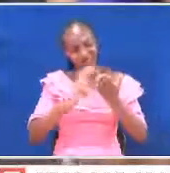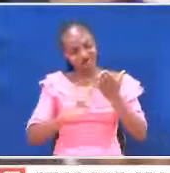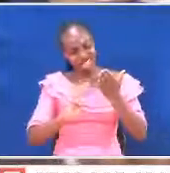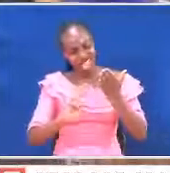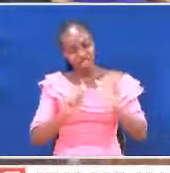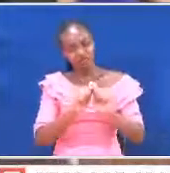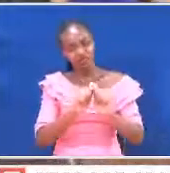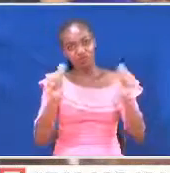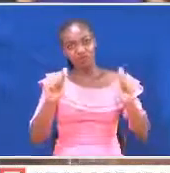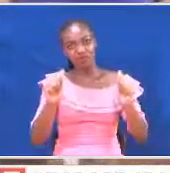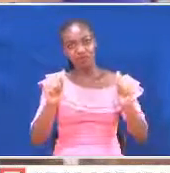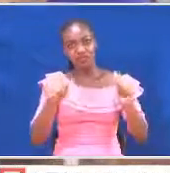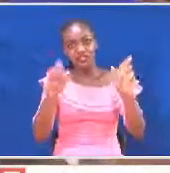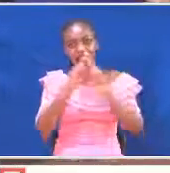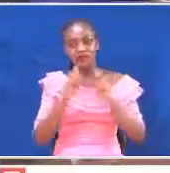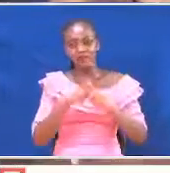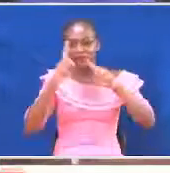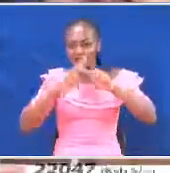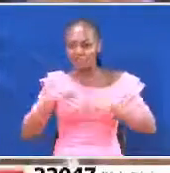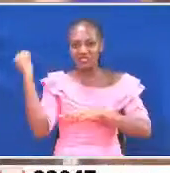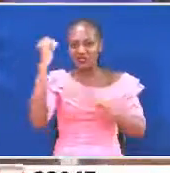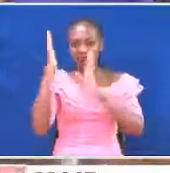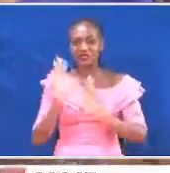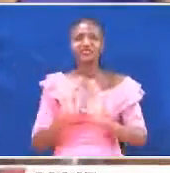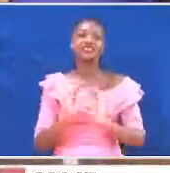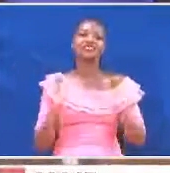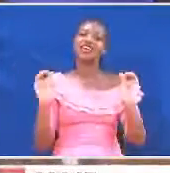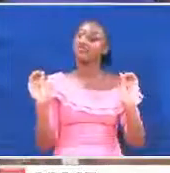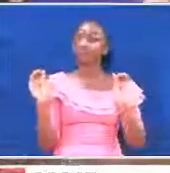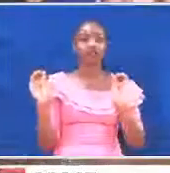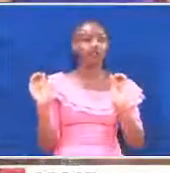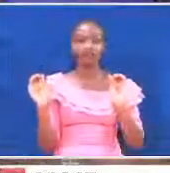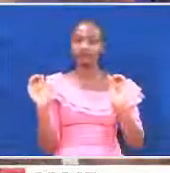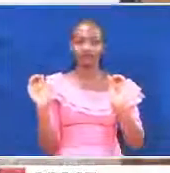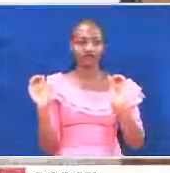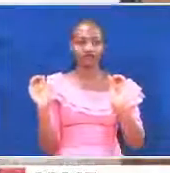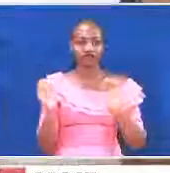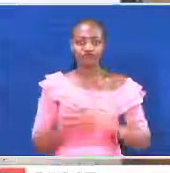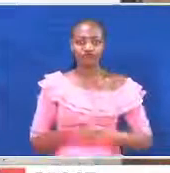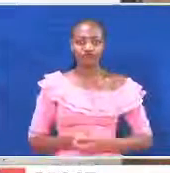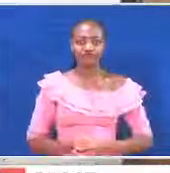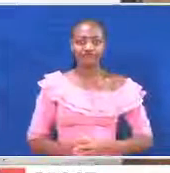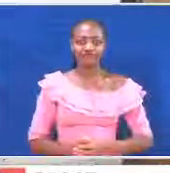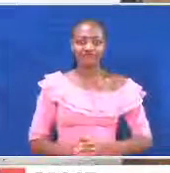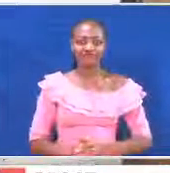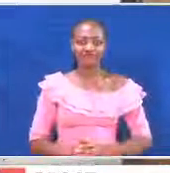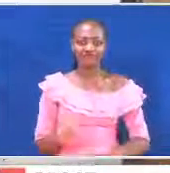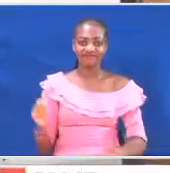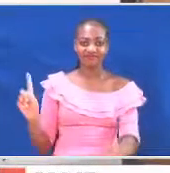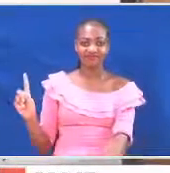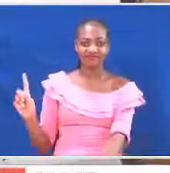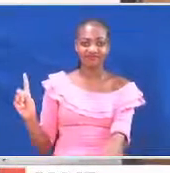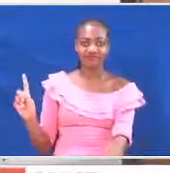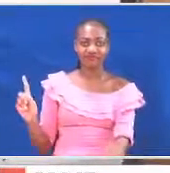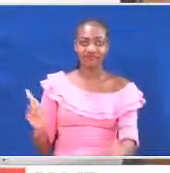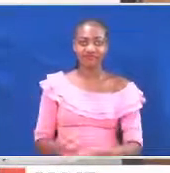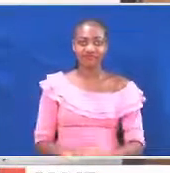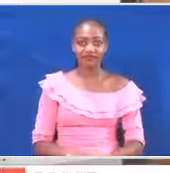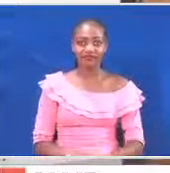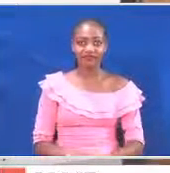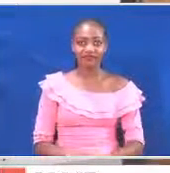hivyo bila kuwategemea wanasiasa kuwaeleza kilicho katika ripoti hiyo. Kenya citizens must stop the idea